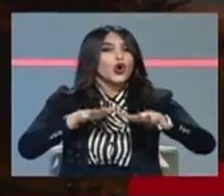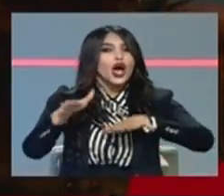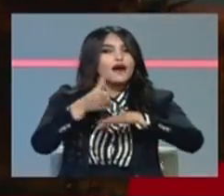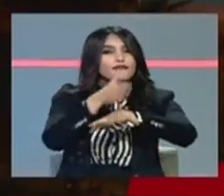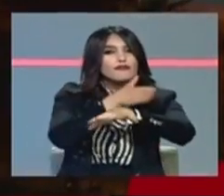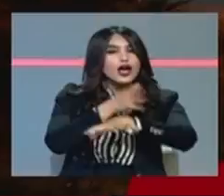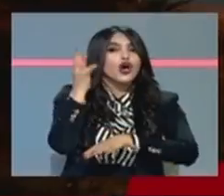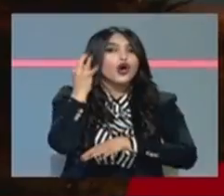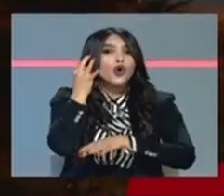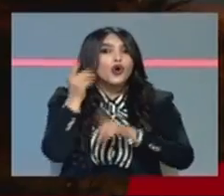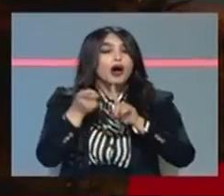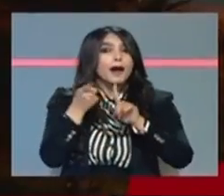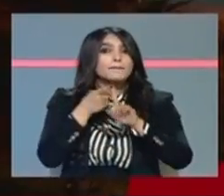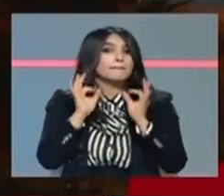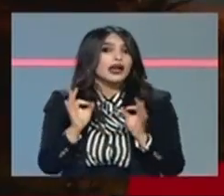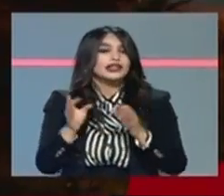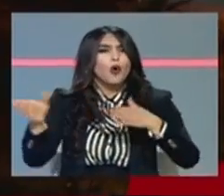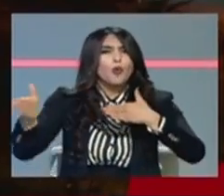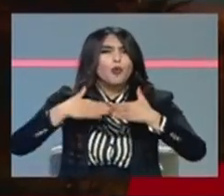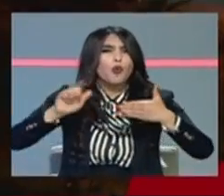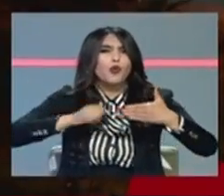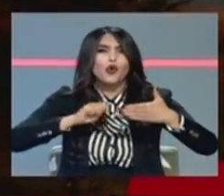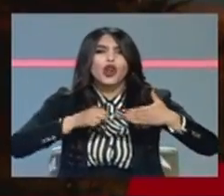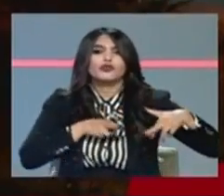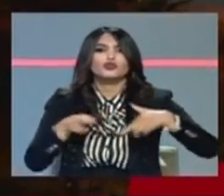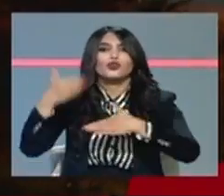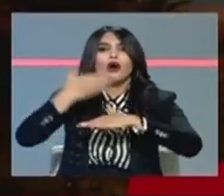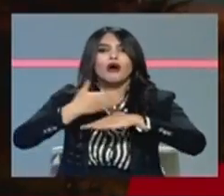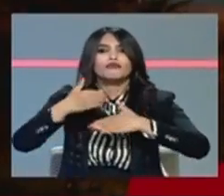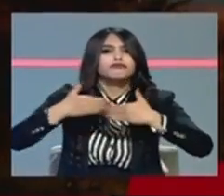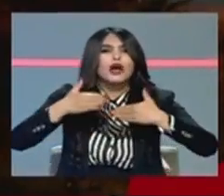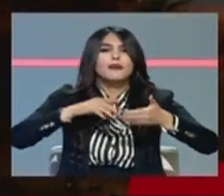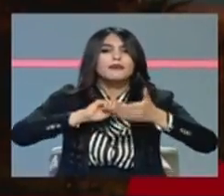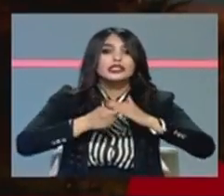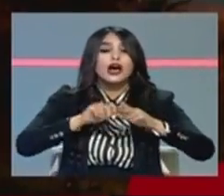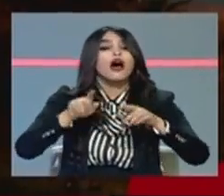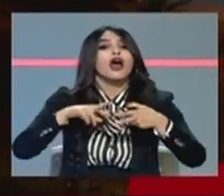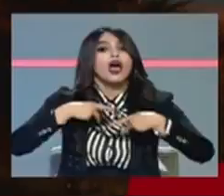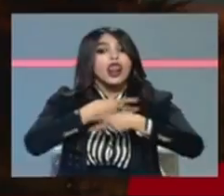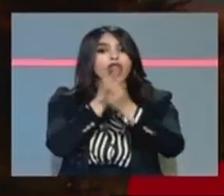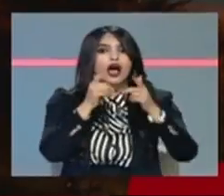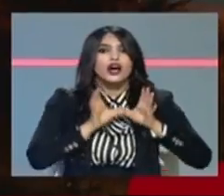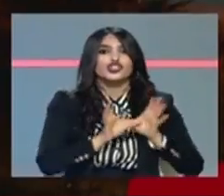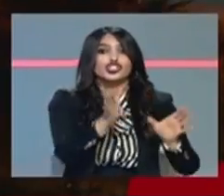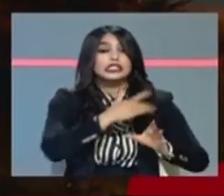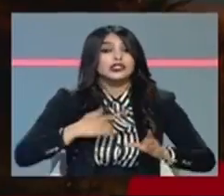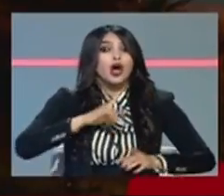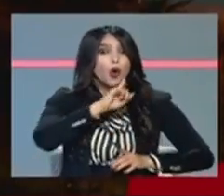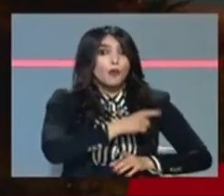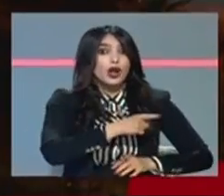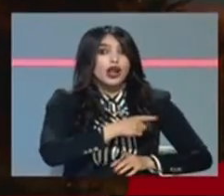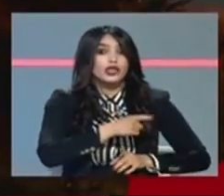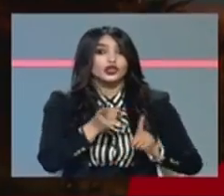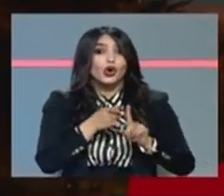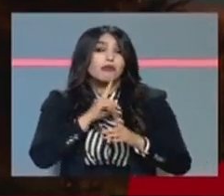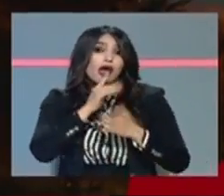بولاية القصرين، أهمها غلق مداخل ومخارج القصرين مع إعلان الحجر الصحي التام، الأمر